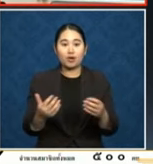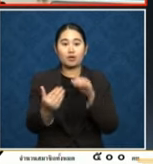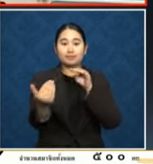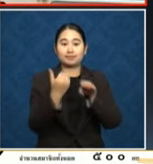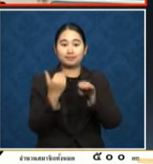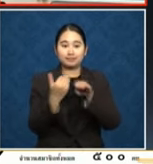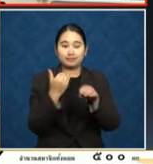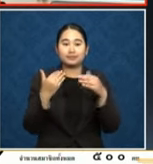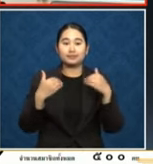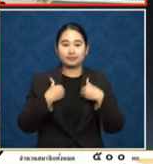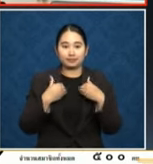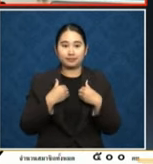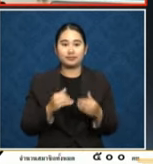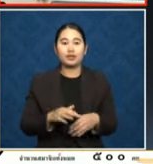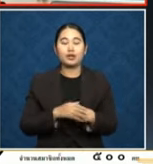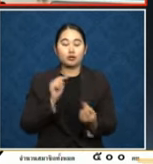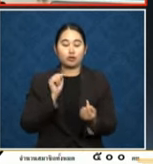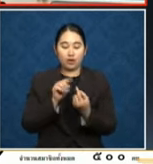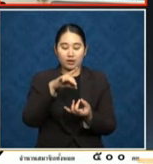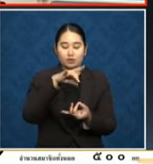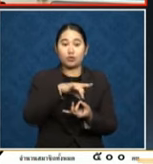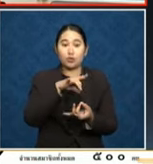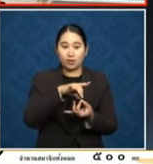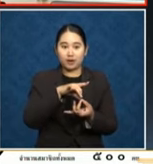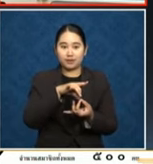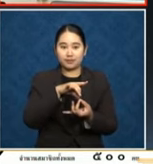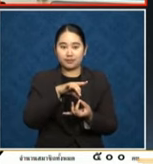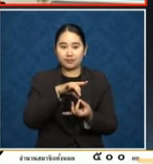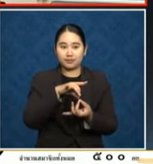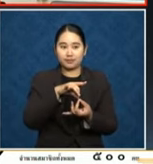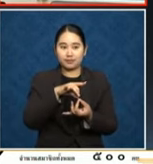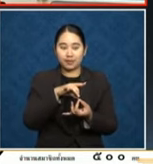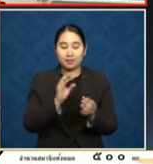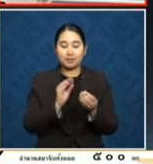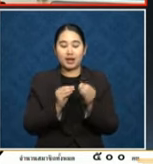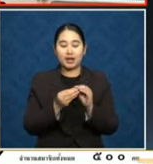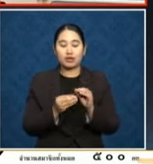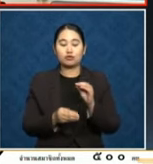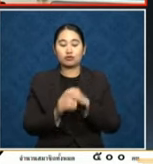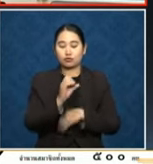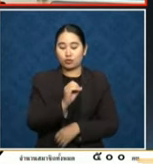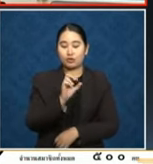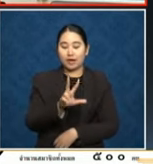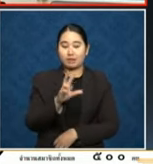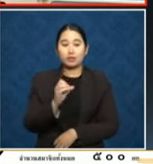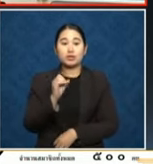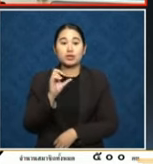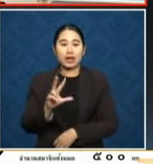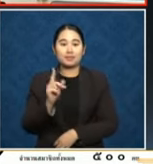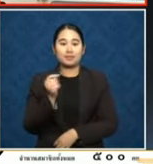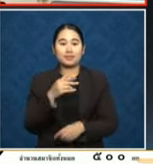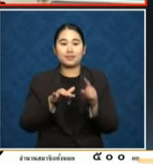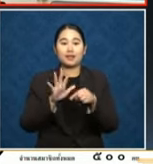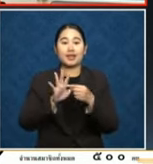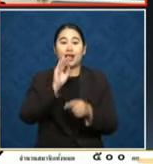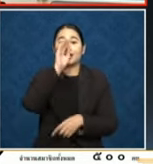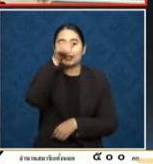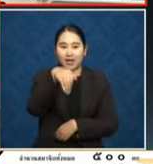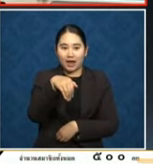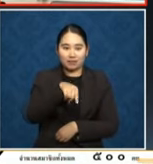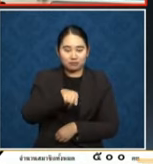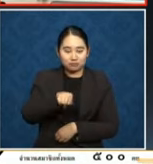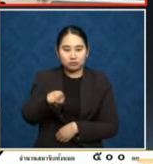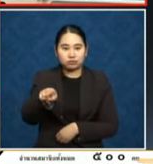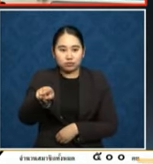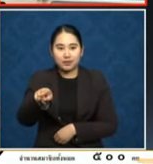าในช่วงจังหวัดสุโขทัยค่ะตอนควบคุม0303ท่าช้างไปยังอำเภอสวรรคโลก